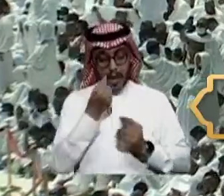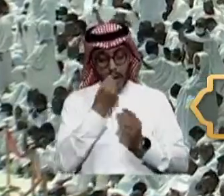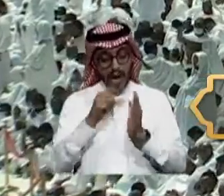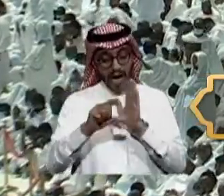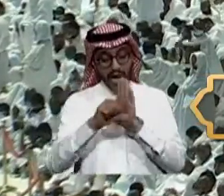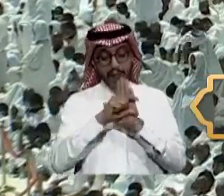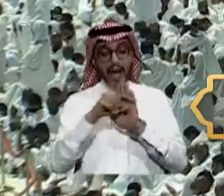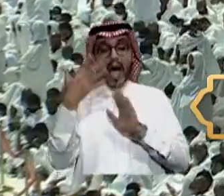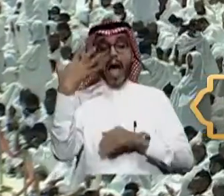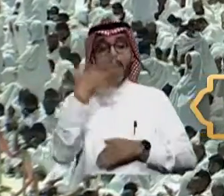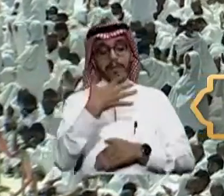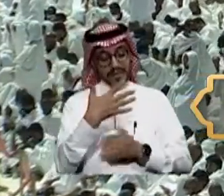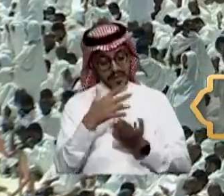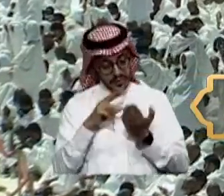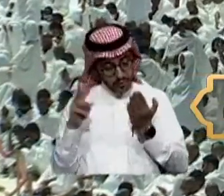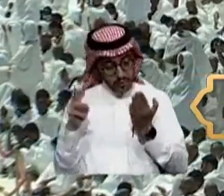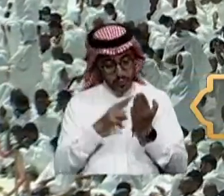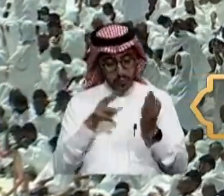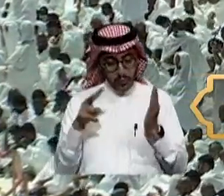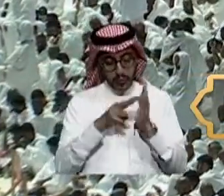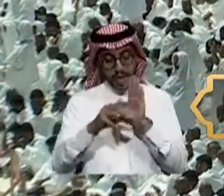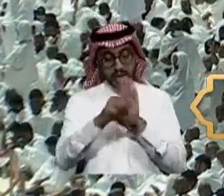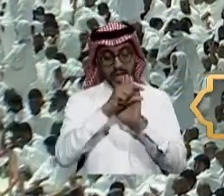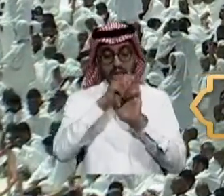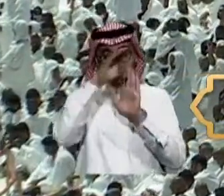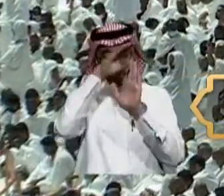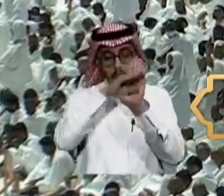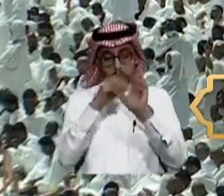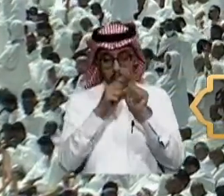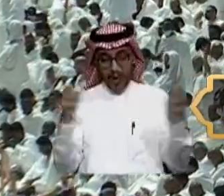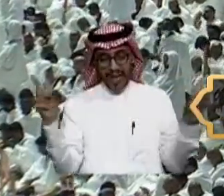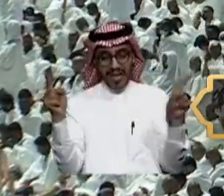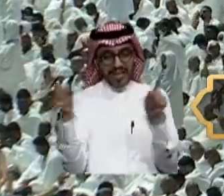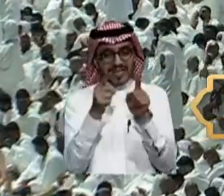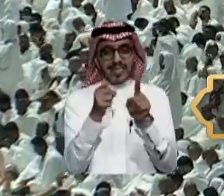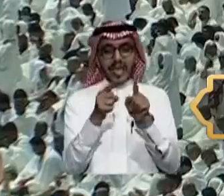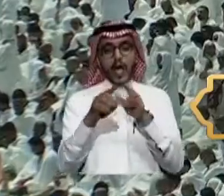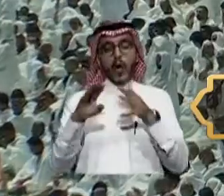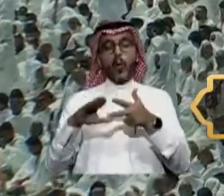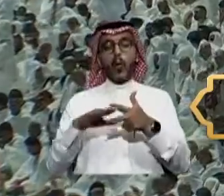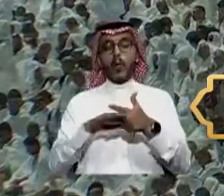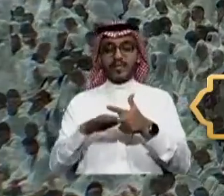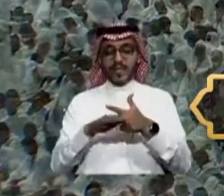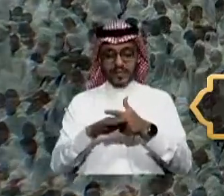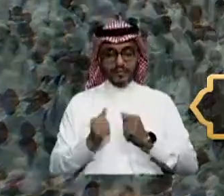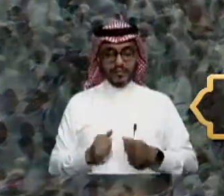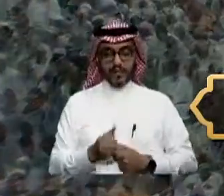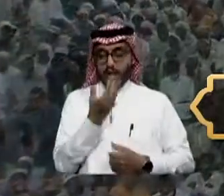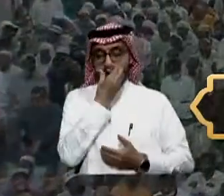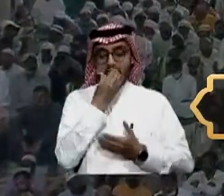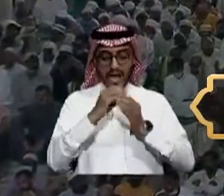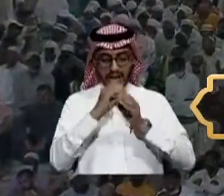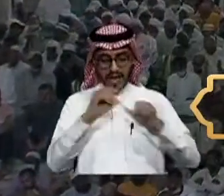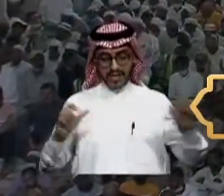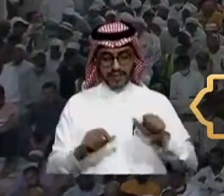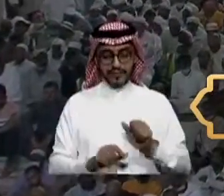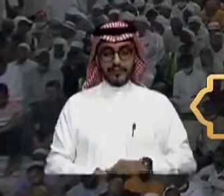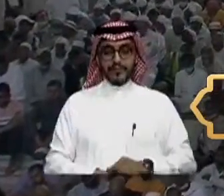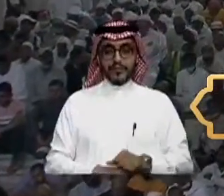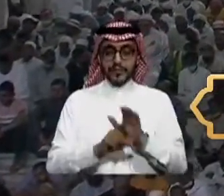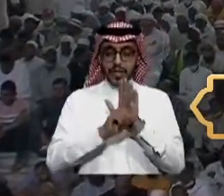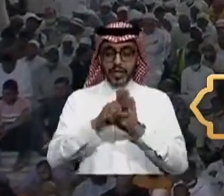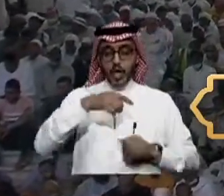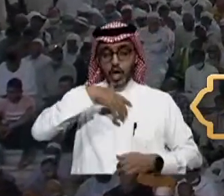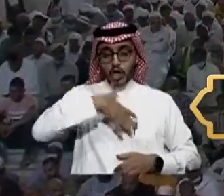50 ايه متوسطه ليست طويله ولا قصيره كما جاء في الحديث الذي اخرجه